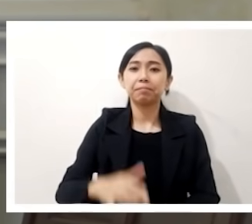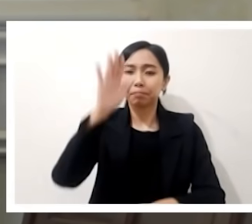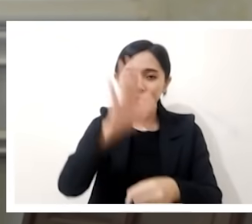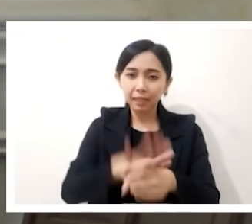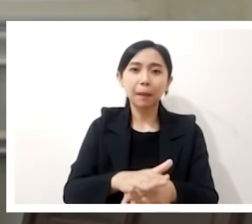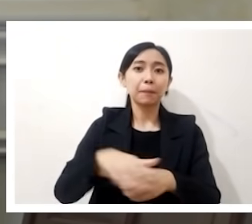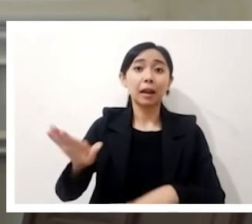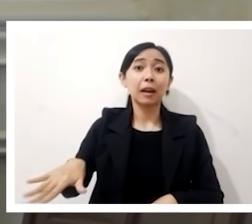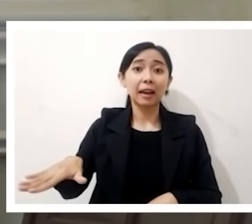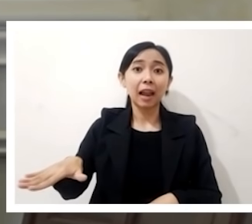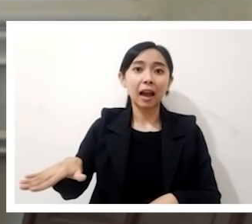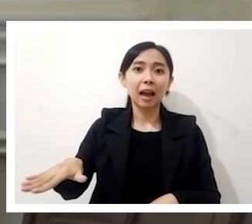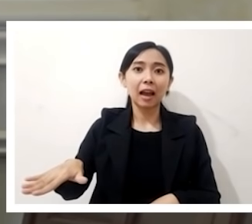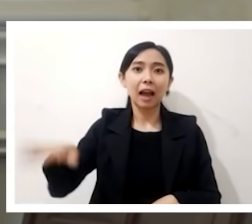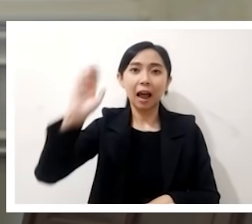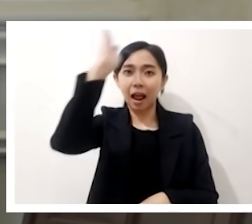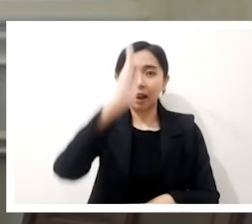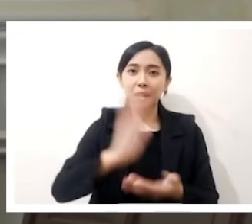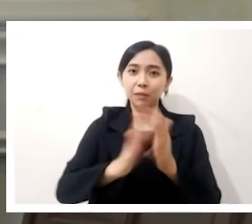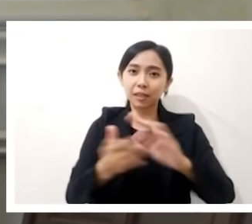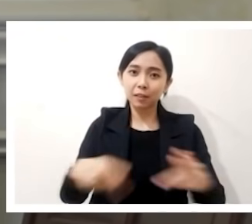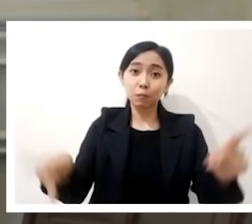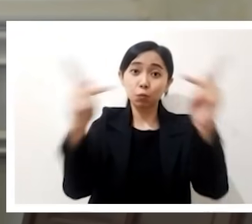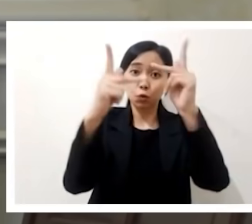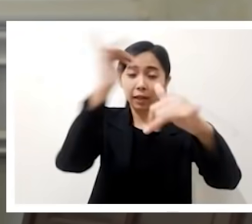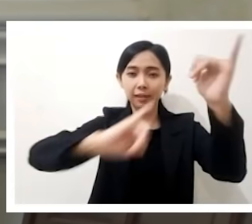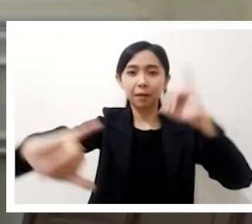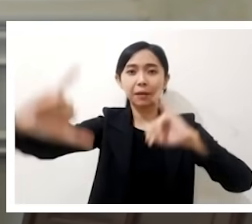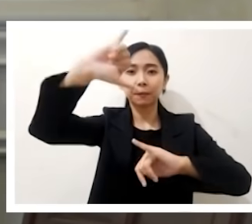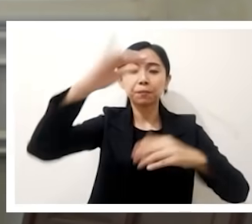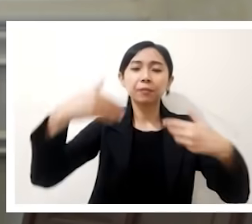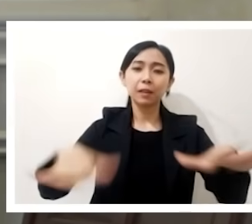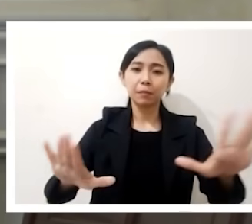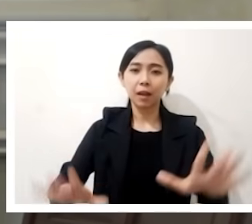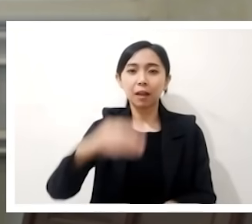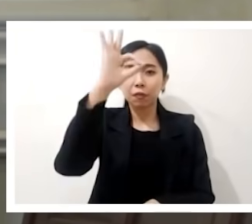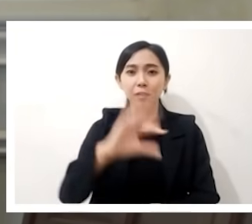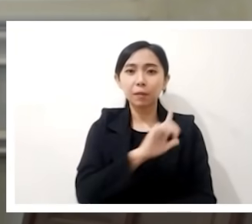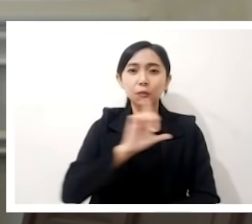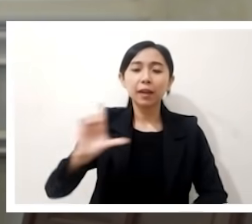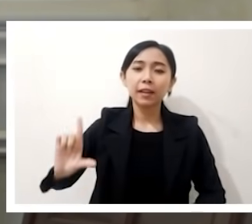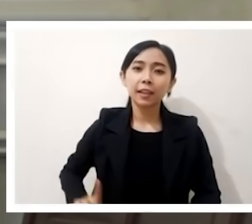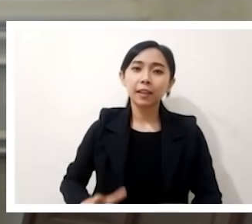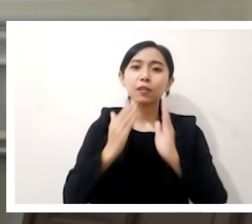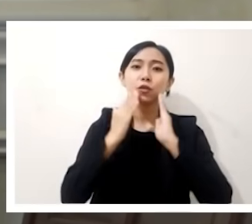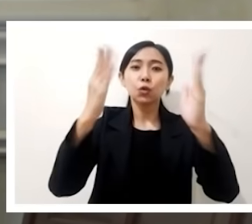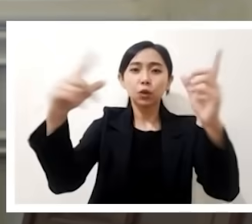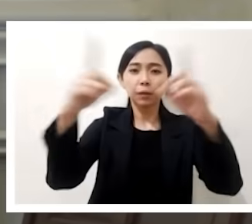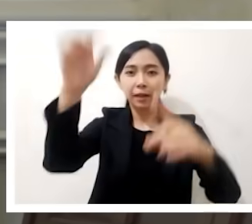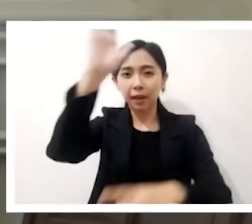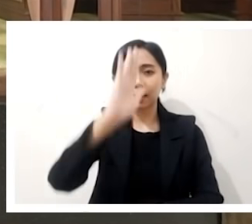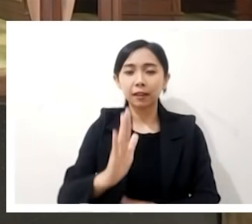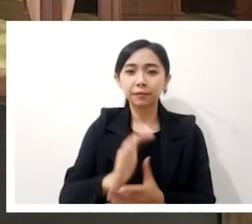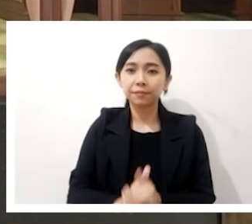Taurat menetapkan anak yang telah menjadi sempurna sampai selama-lamanya. Demikianlah sabda